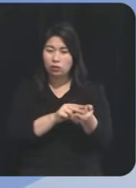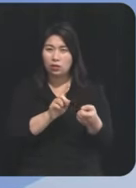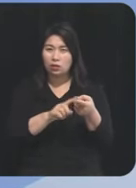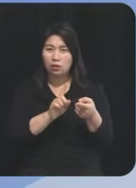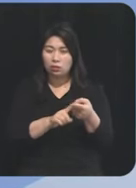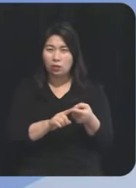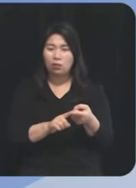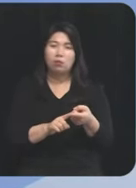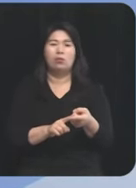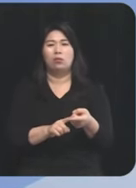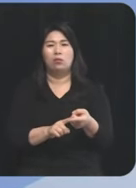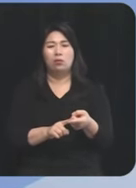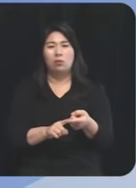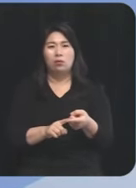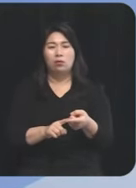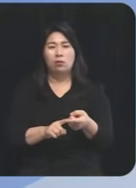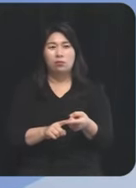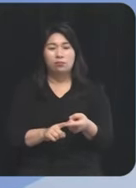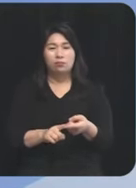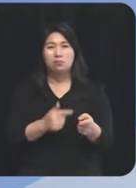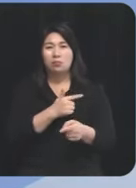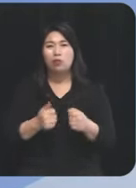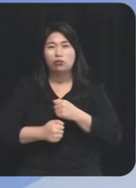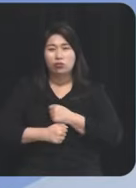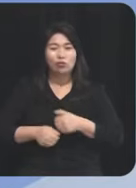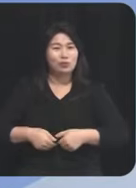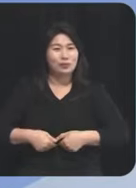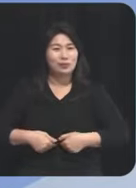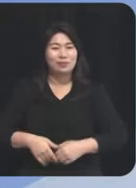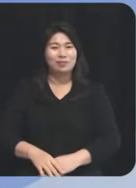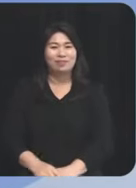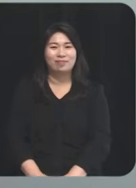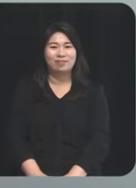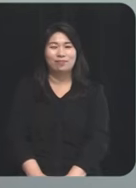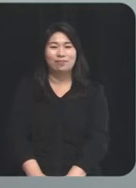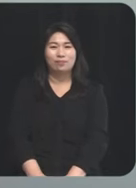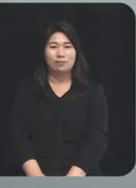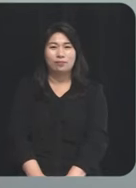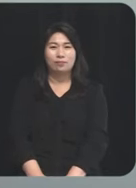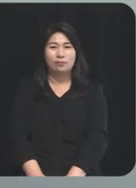흐트러질 가능성도 있다. 그래서 매우 네. 신중해야 된다. 이렇게 생각합니다.